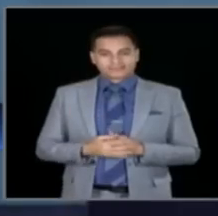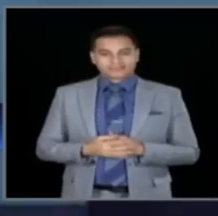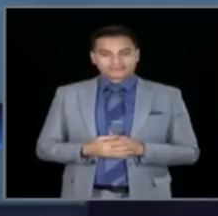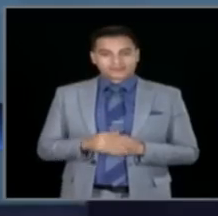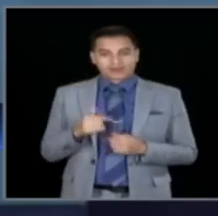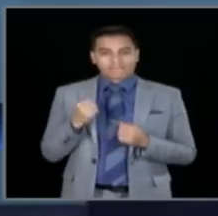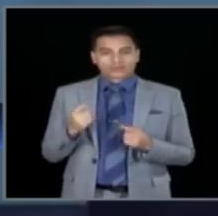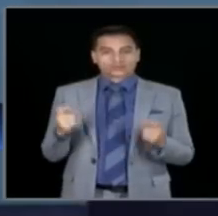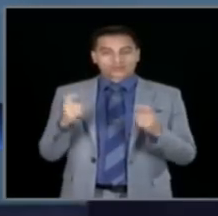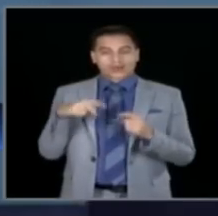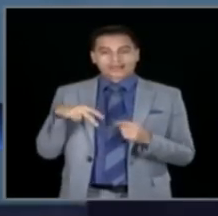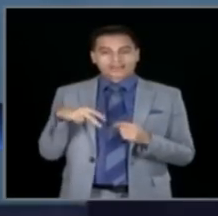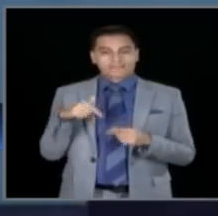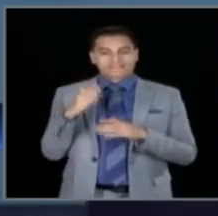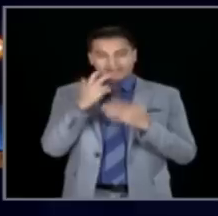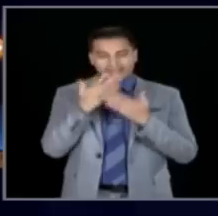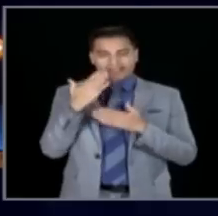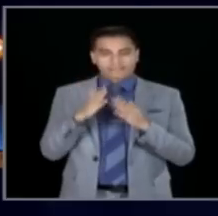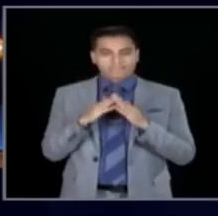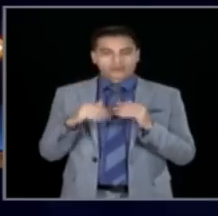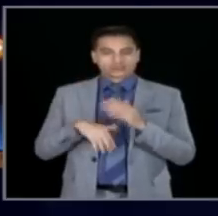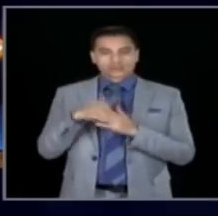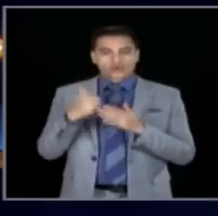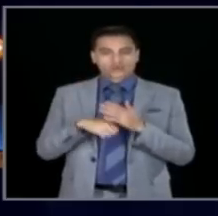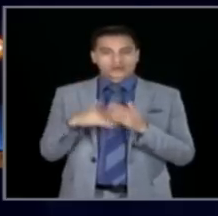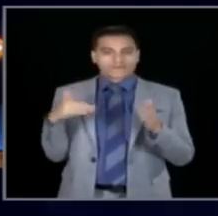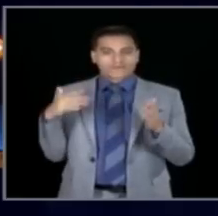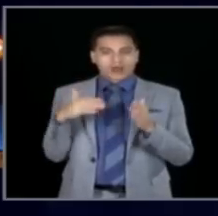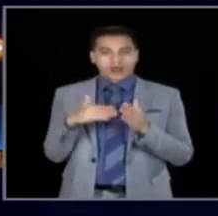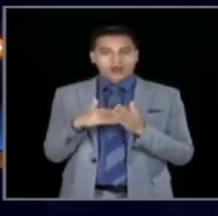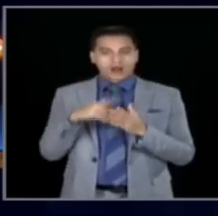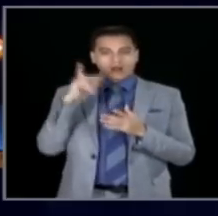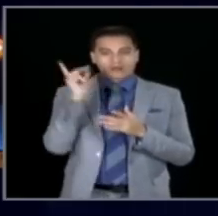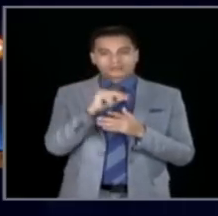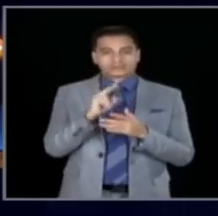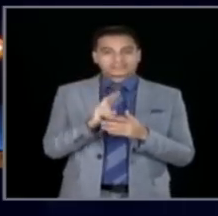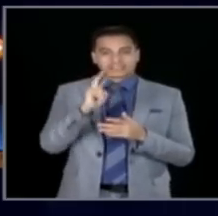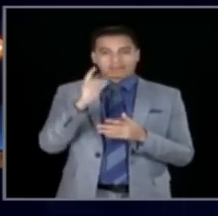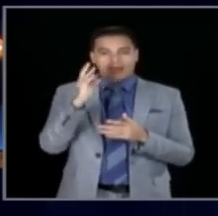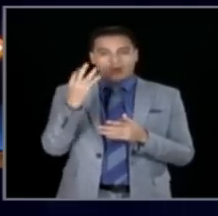دي البطولة الثامنة في تاريخ مصر. كسبنا في النهائي الراس الأخضر